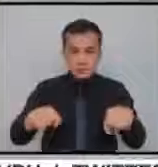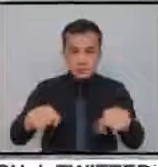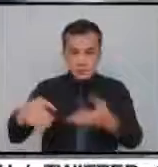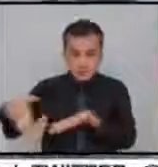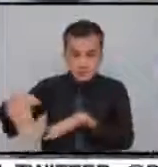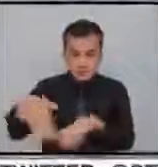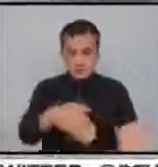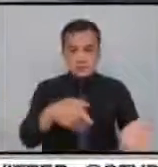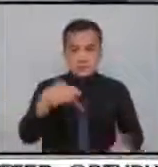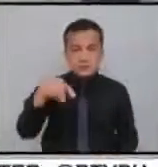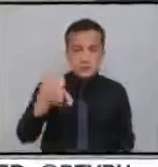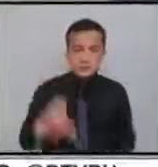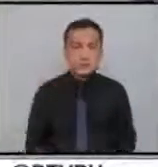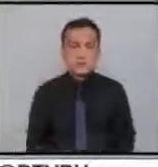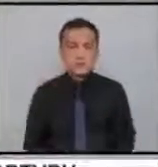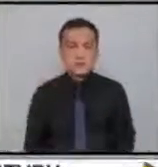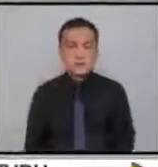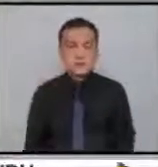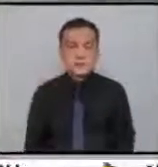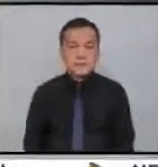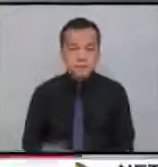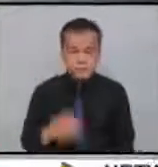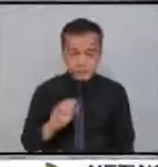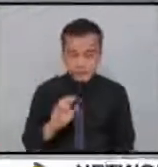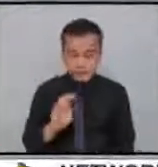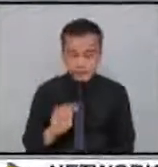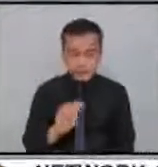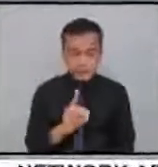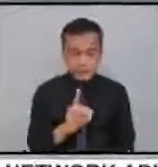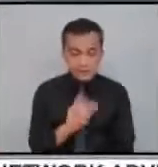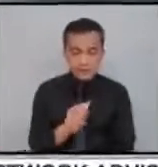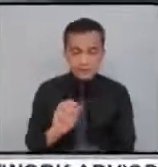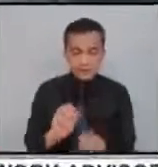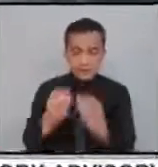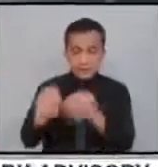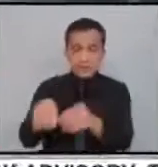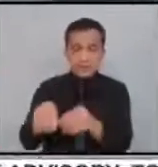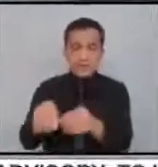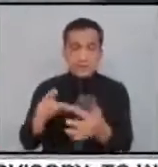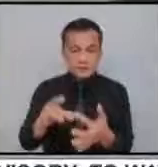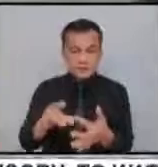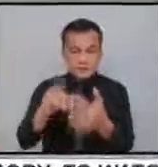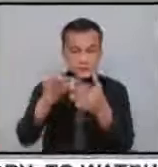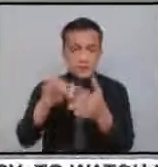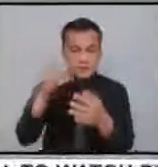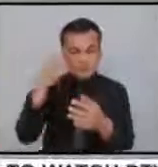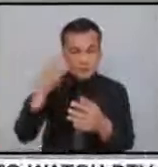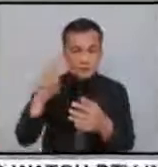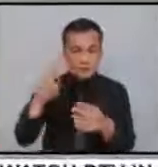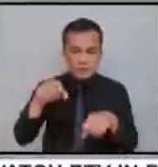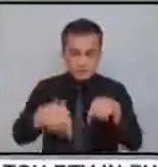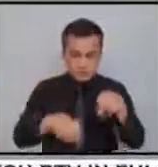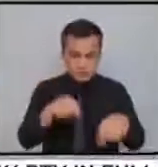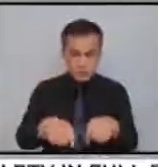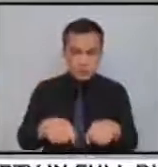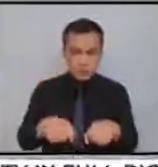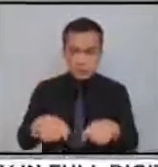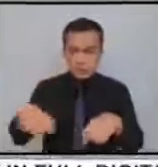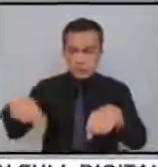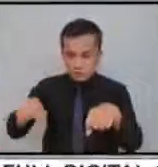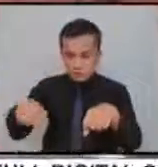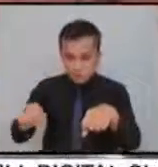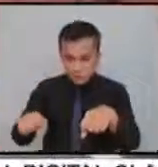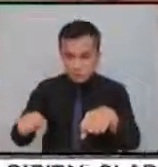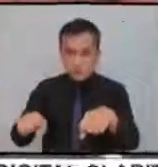Maglalagay na ang Metropolitan Manila Development Authority o MMDA ng mga eksklusibong linya para sa mga bisikleta, motorsiklo at pampublikong sasakyan dito